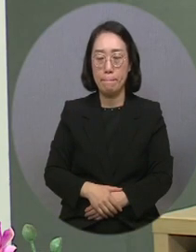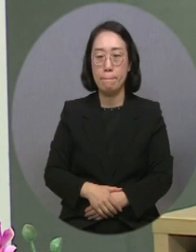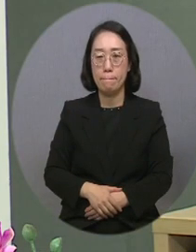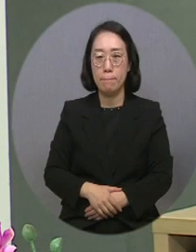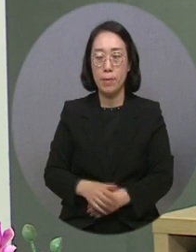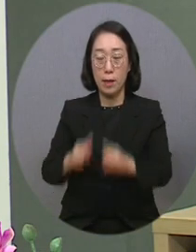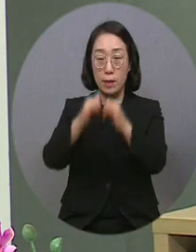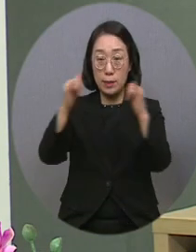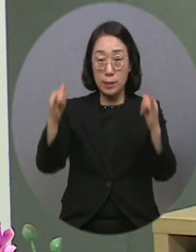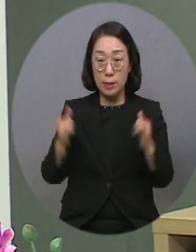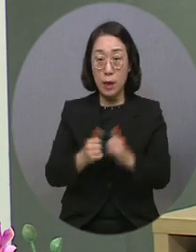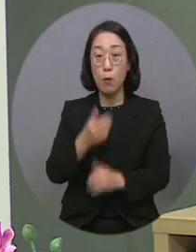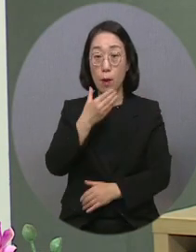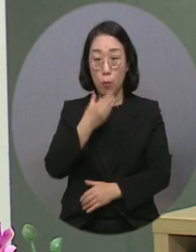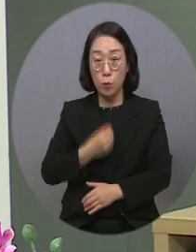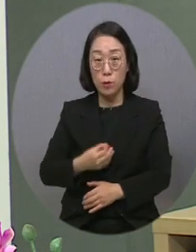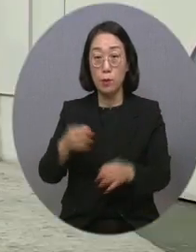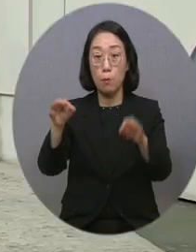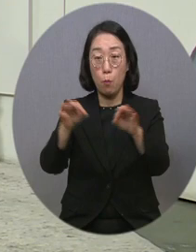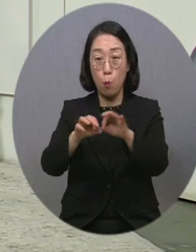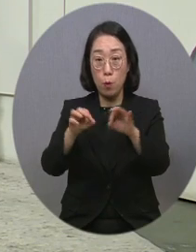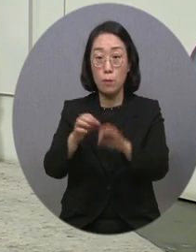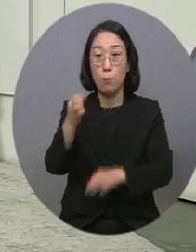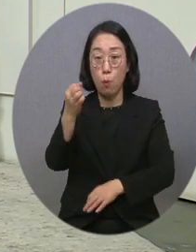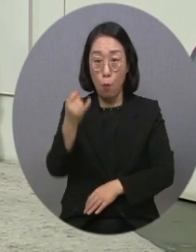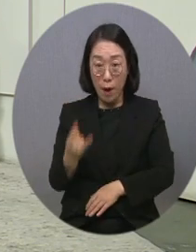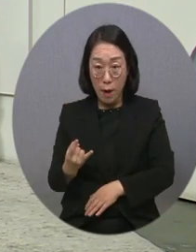그러니까 사회복지 모금회의